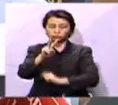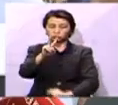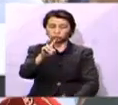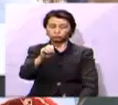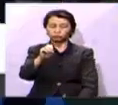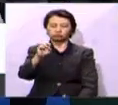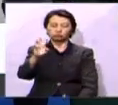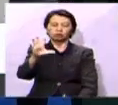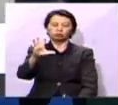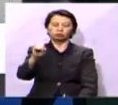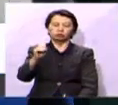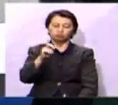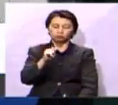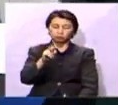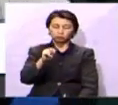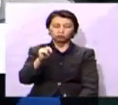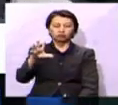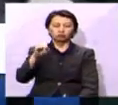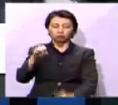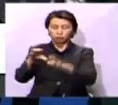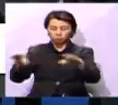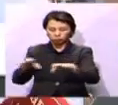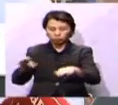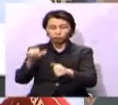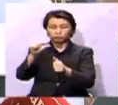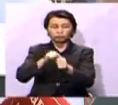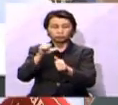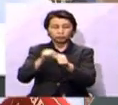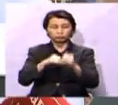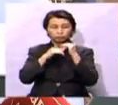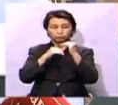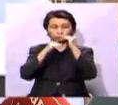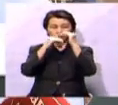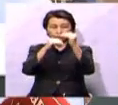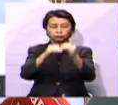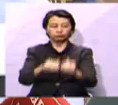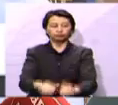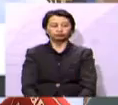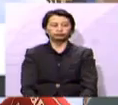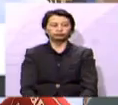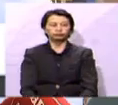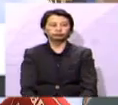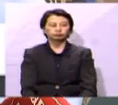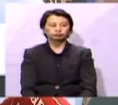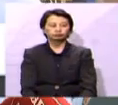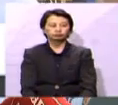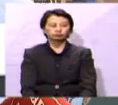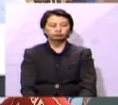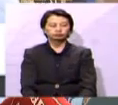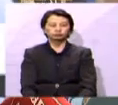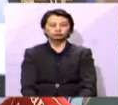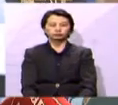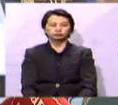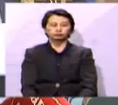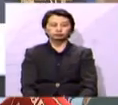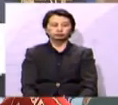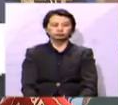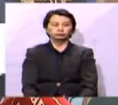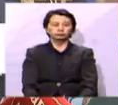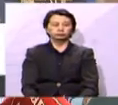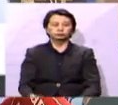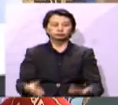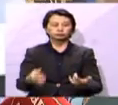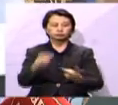2050 TN50 dilaksanakan di setiap peringkat. Mempunyai niche atau kelebihan-kelebihan